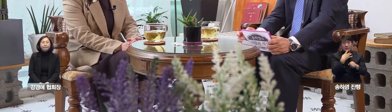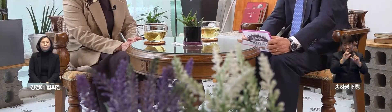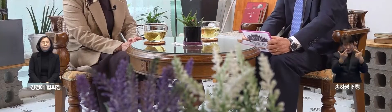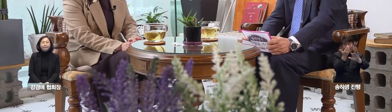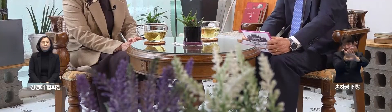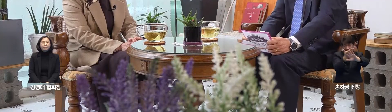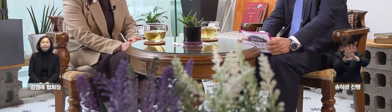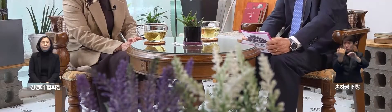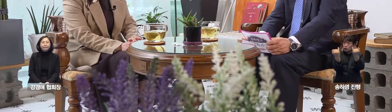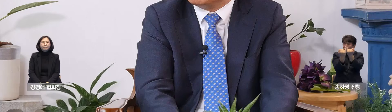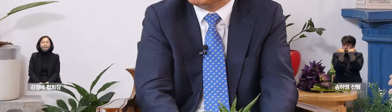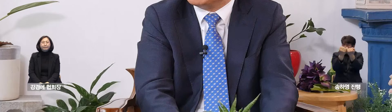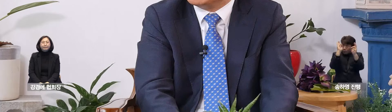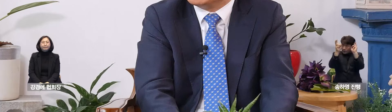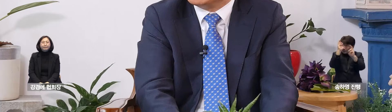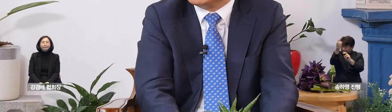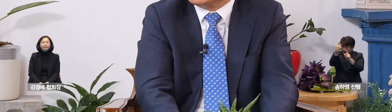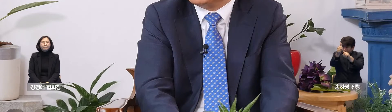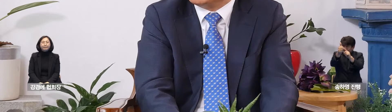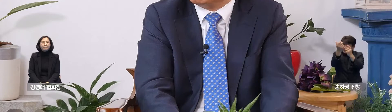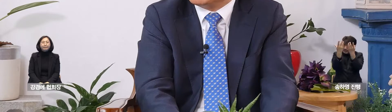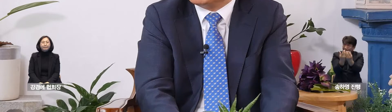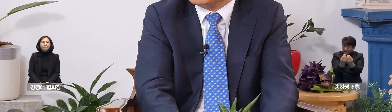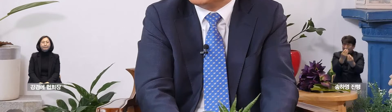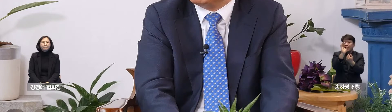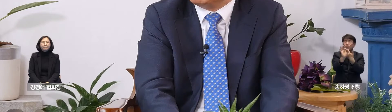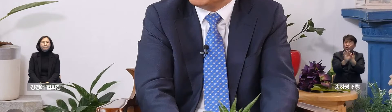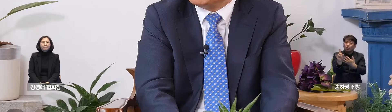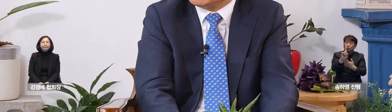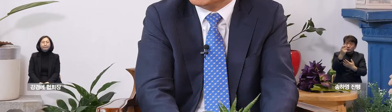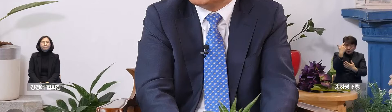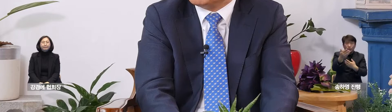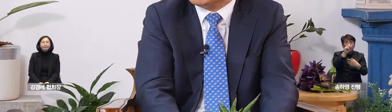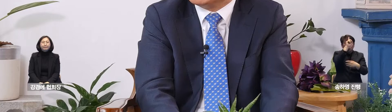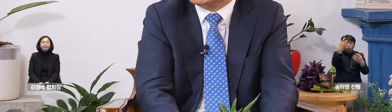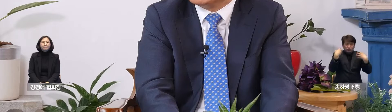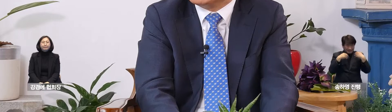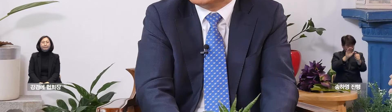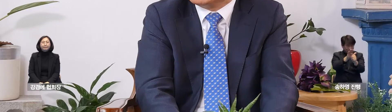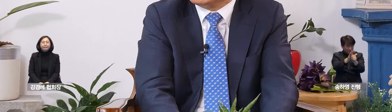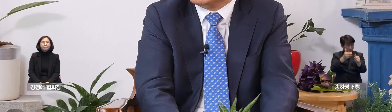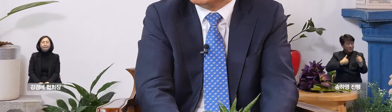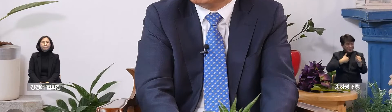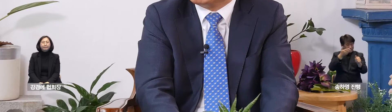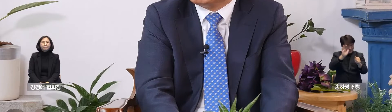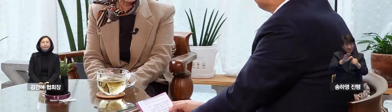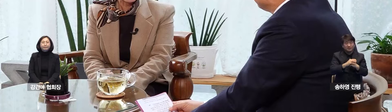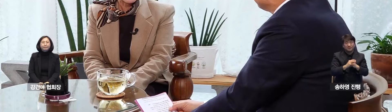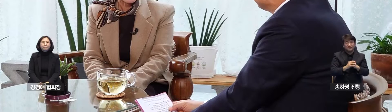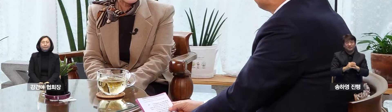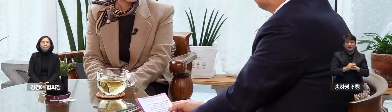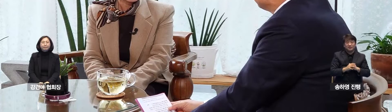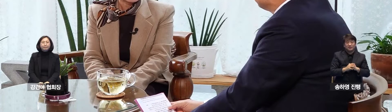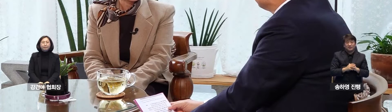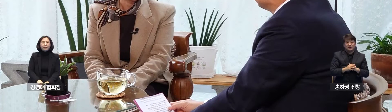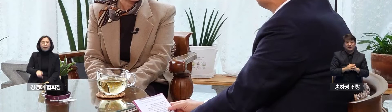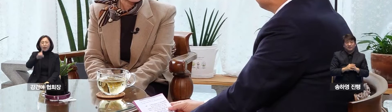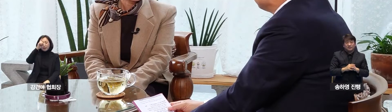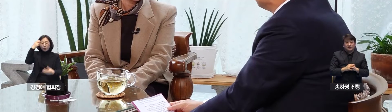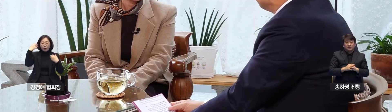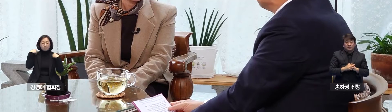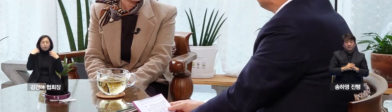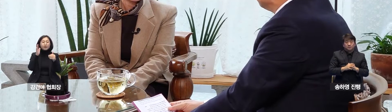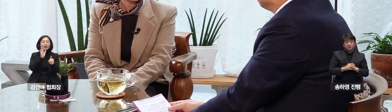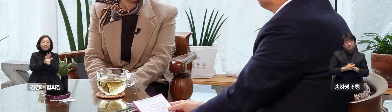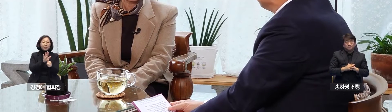여성 기업인들의 사례를 좀 들어보면은 정부가 어떻게 지원도 해줘야 되겠지만은. 사실 정부 지원은 굉장히 많아진